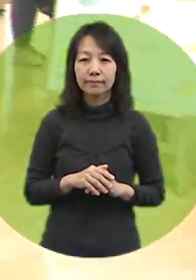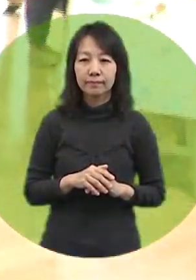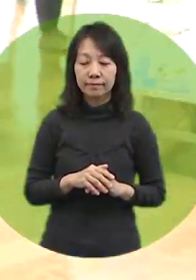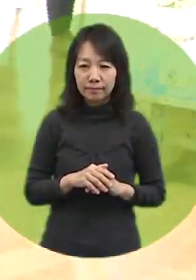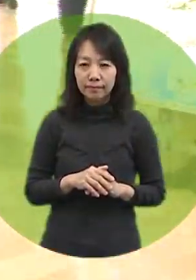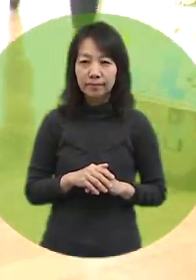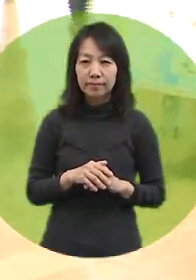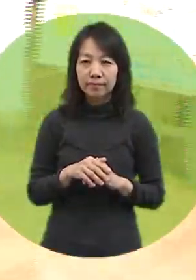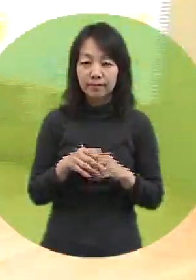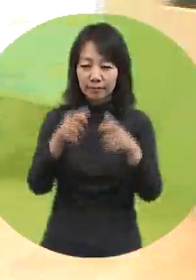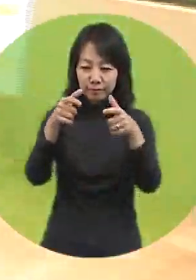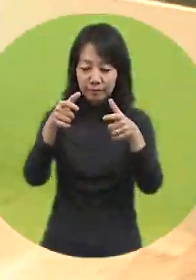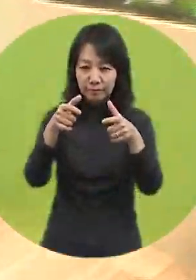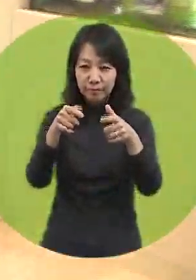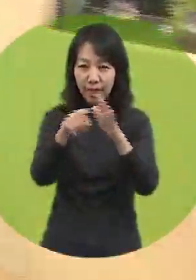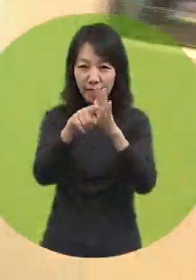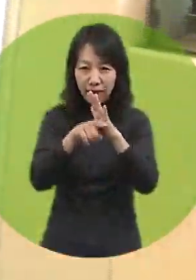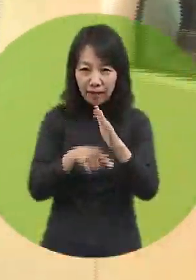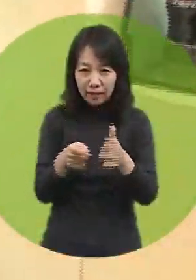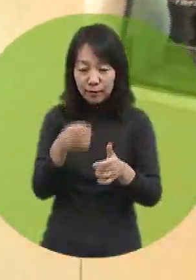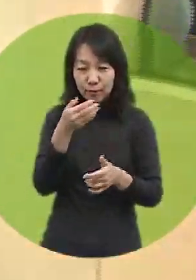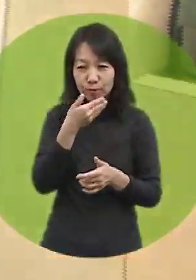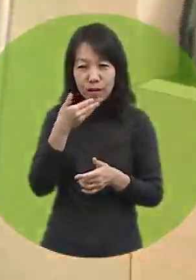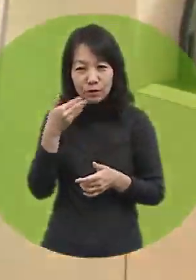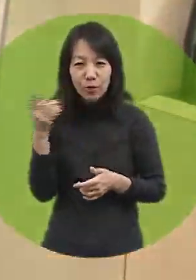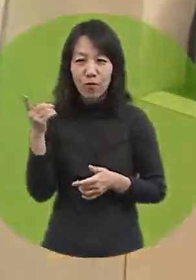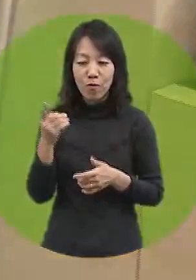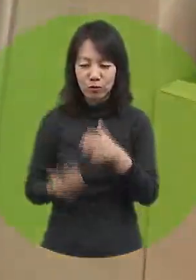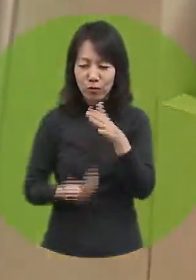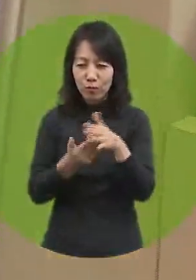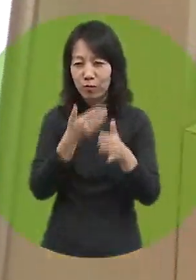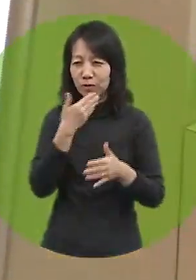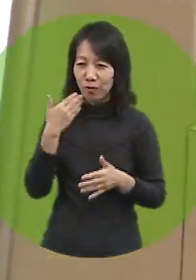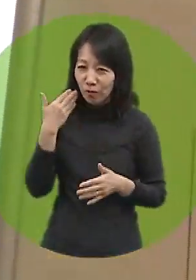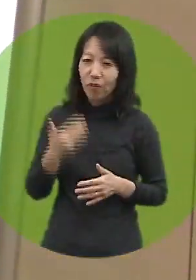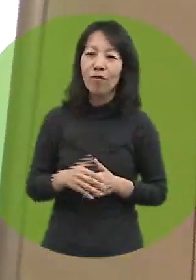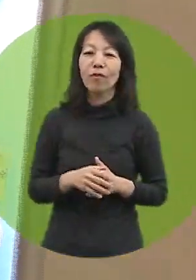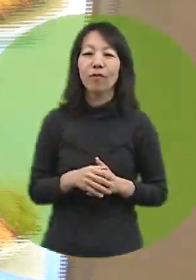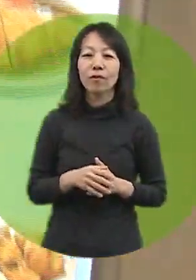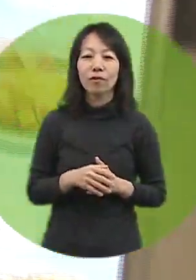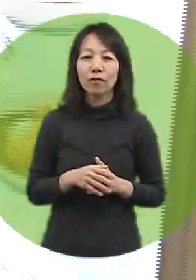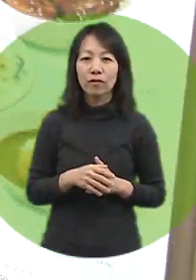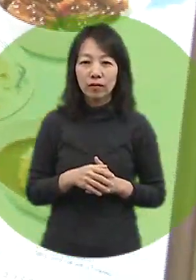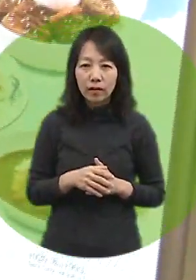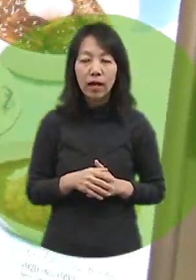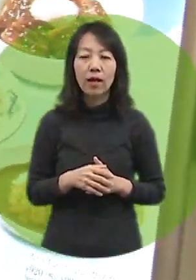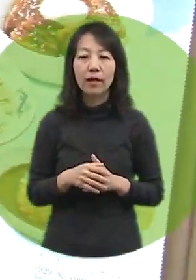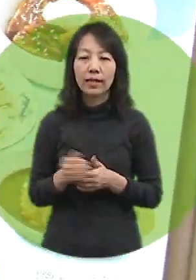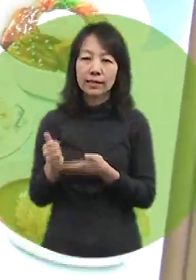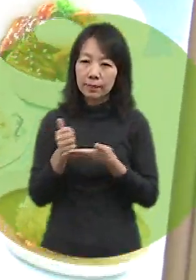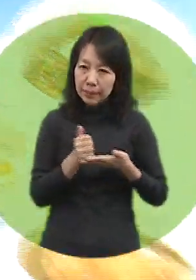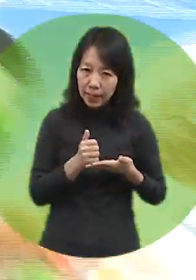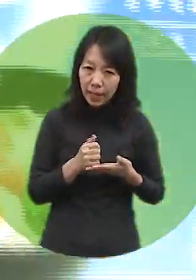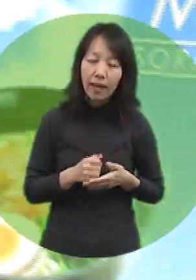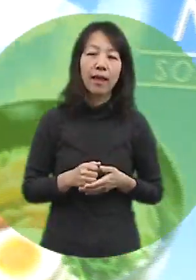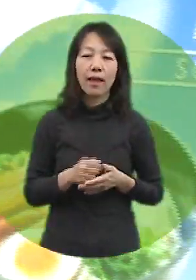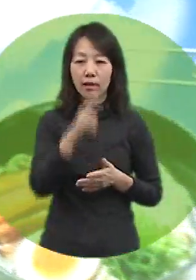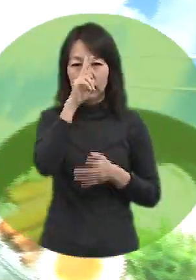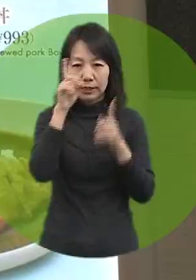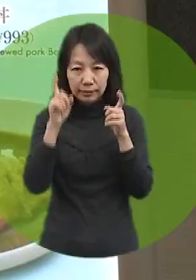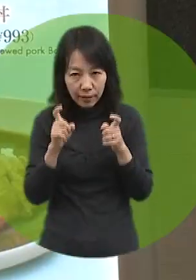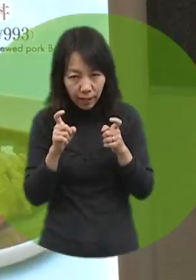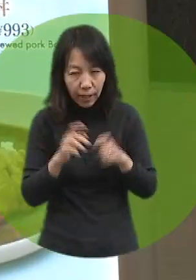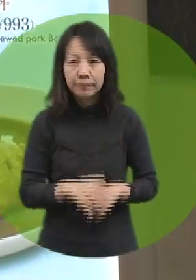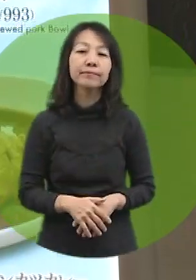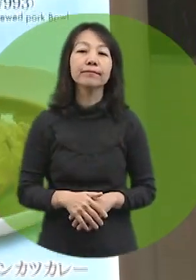うまそう、 うわ、 超うまそう、 美味しそう。あ、どうもどうも、こんにちは。 こんにちは。